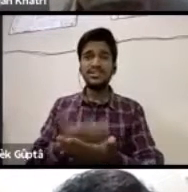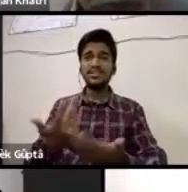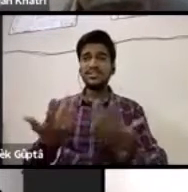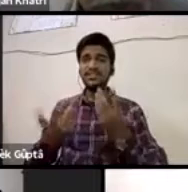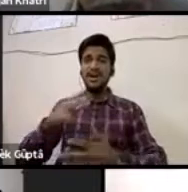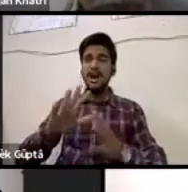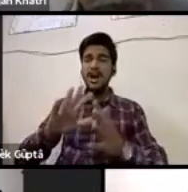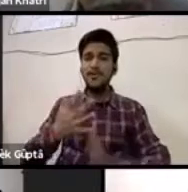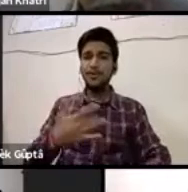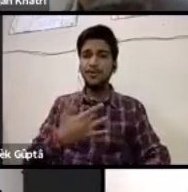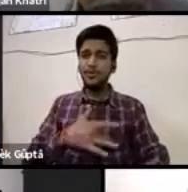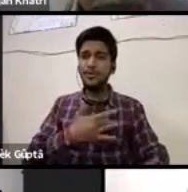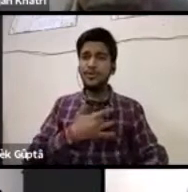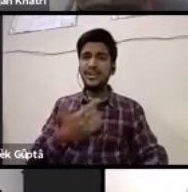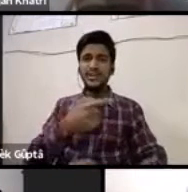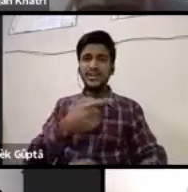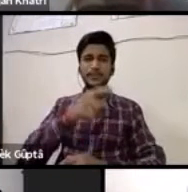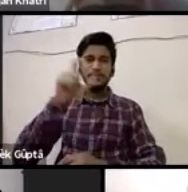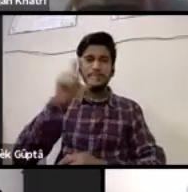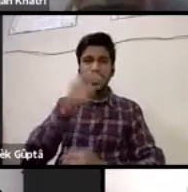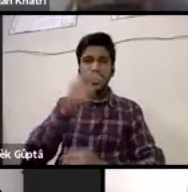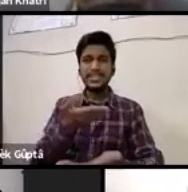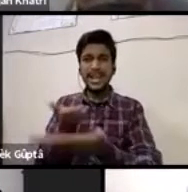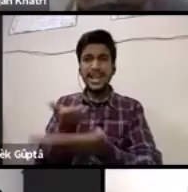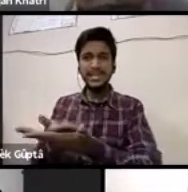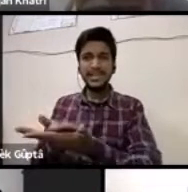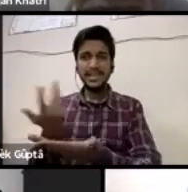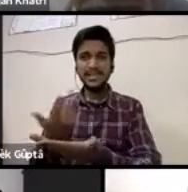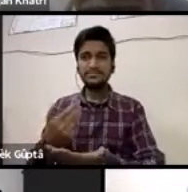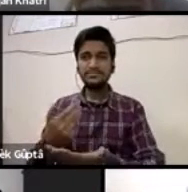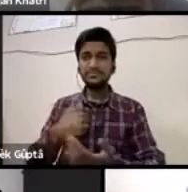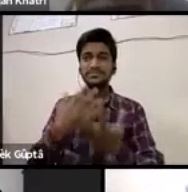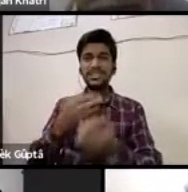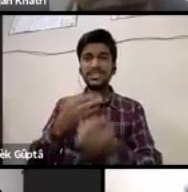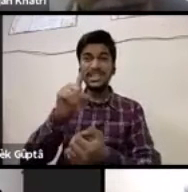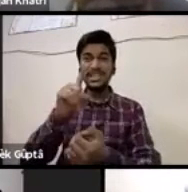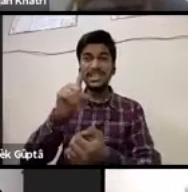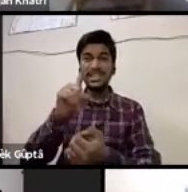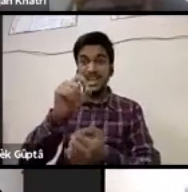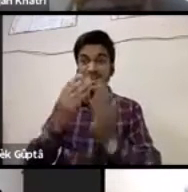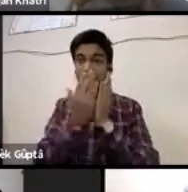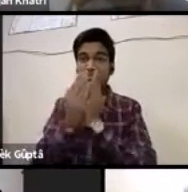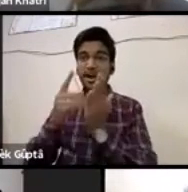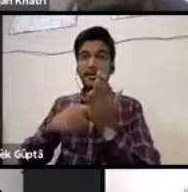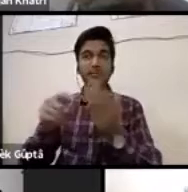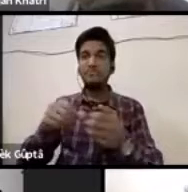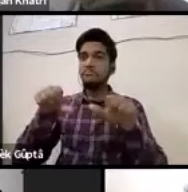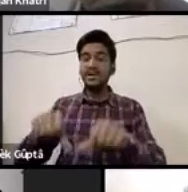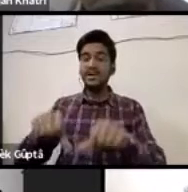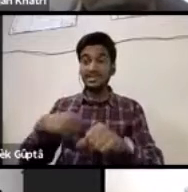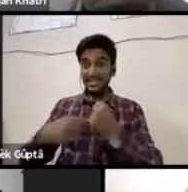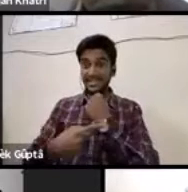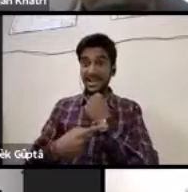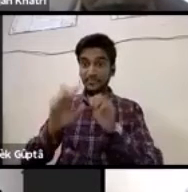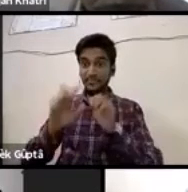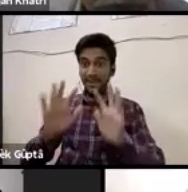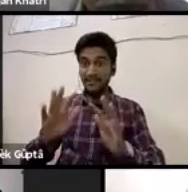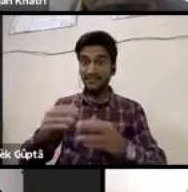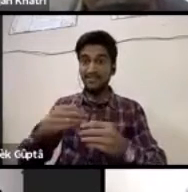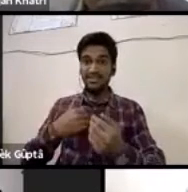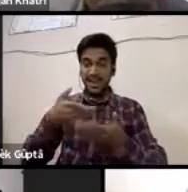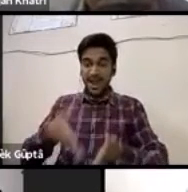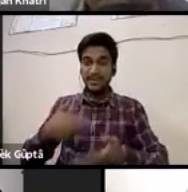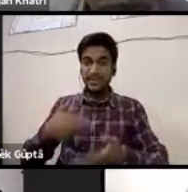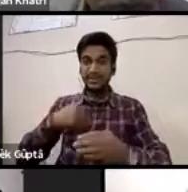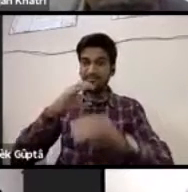with matriculation qualification। इतना समय नहीं है कि मैं पूरी ज़्यादा डिटेल में इसमें जाऊँ, बट जस्ट टू